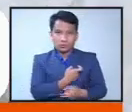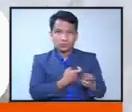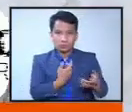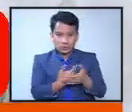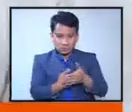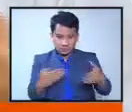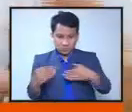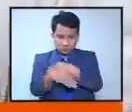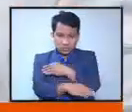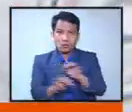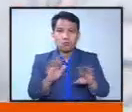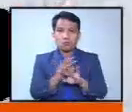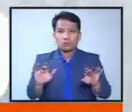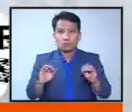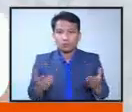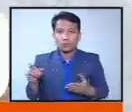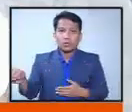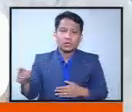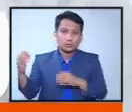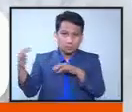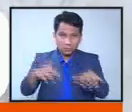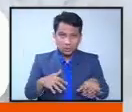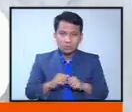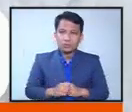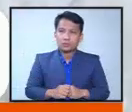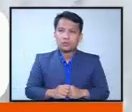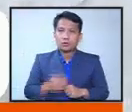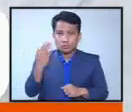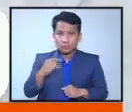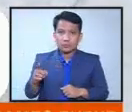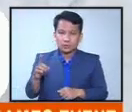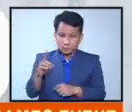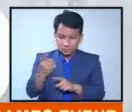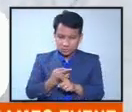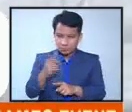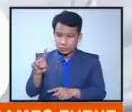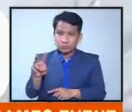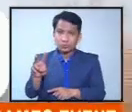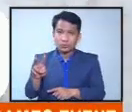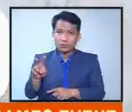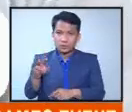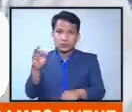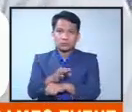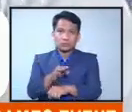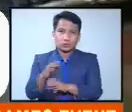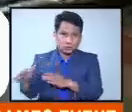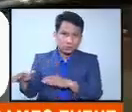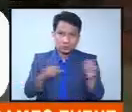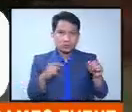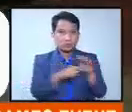sa ilog. Wala kaming casualty doon sa mga landslide prone area. Kasi nung December 2 pa lang, nag-preemptive evacuation na